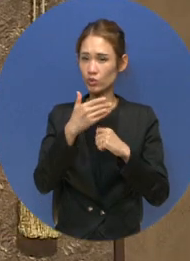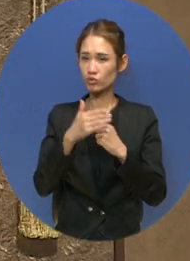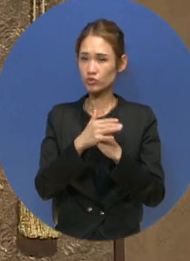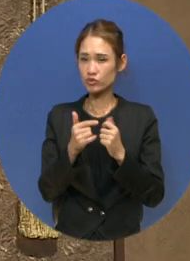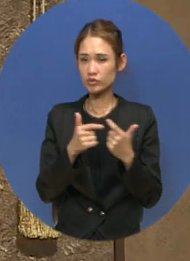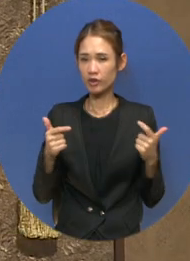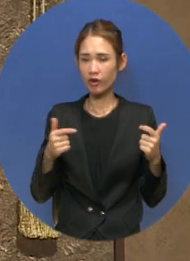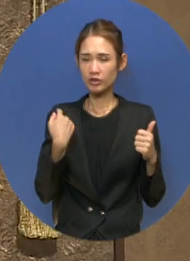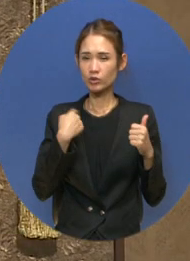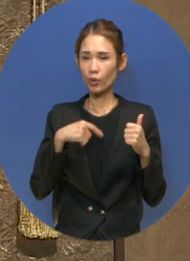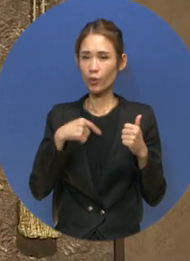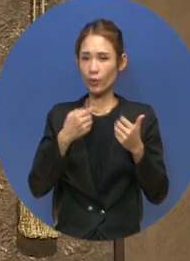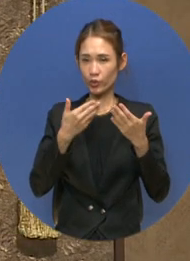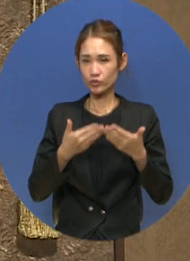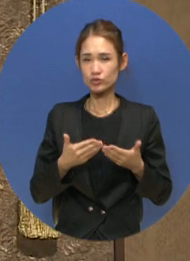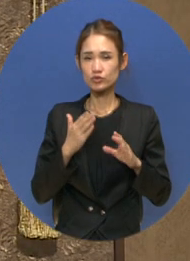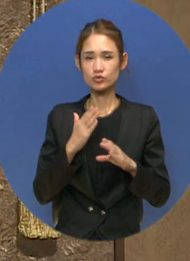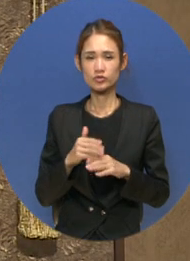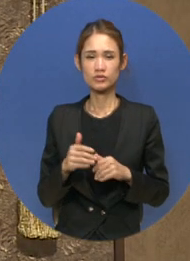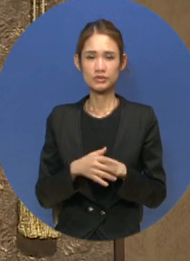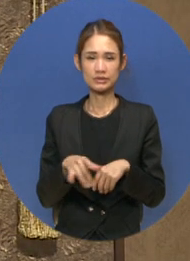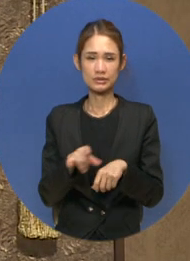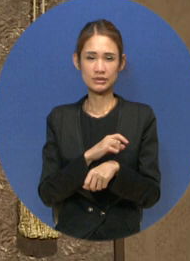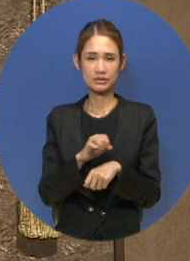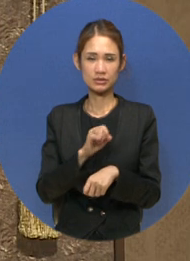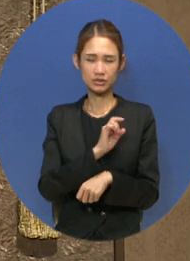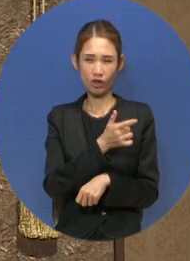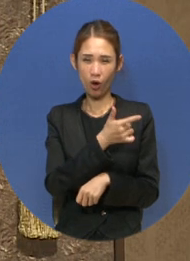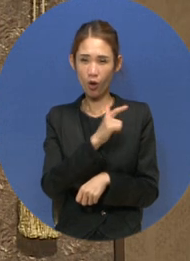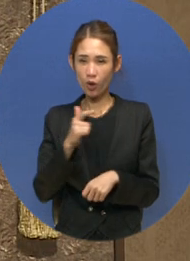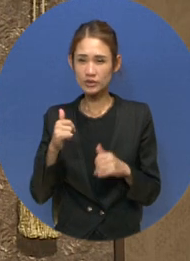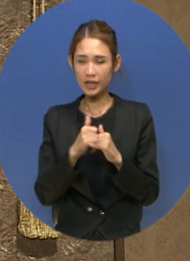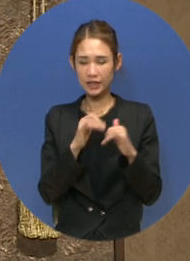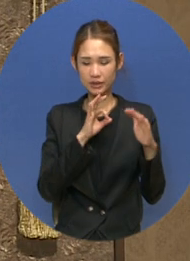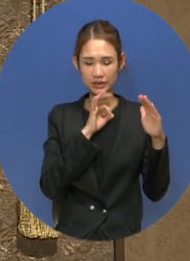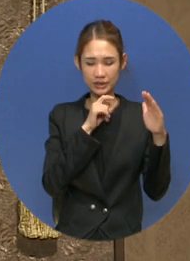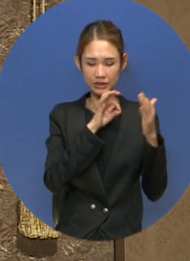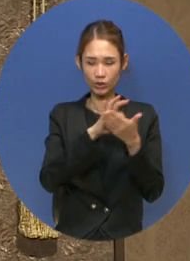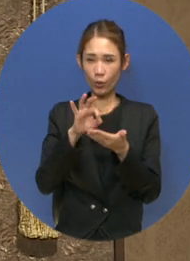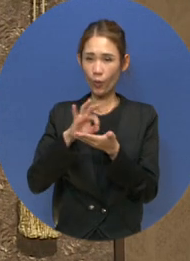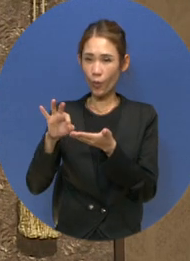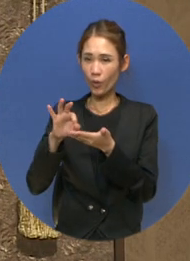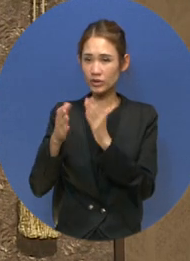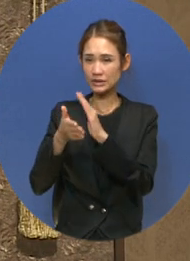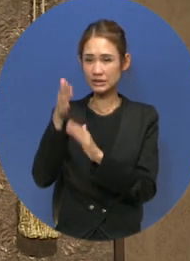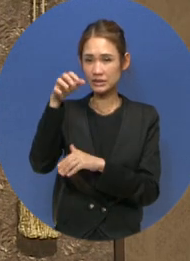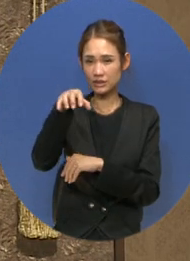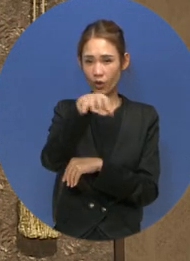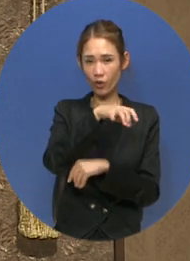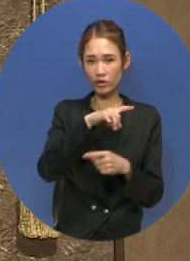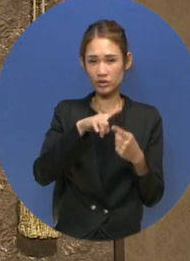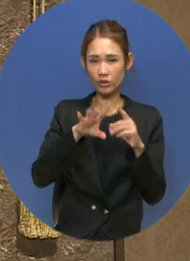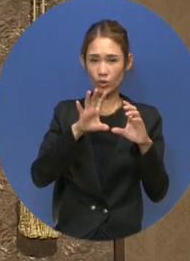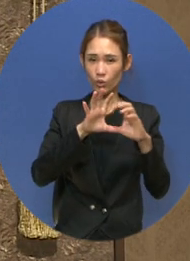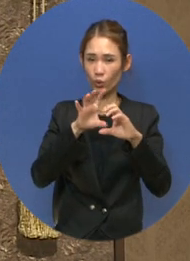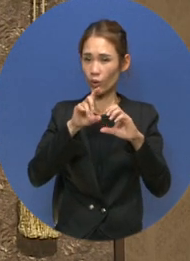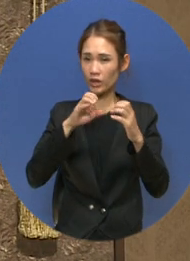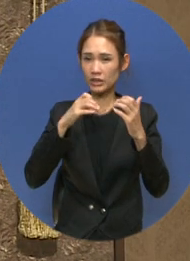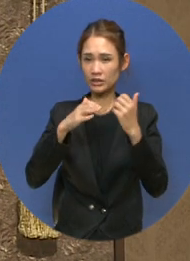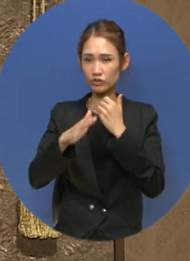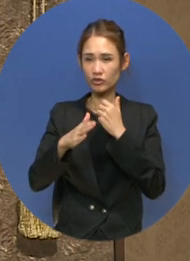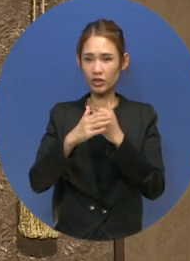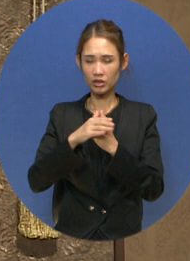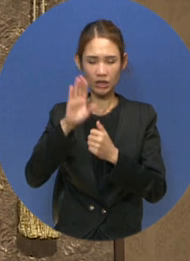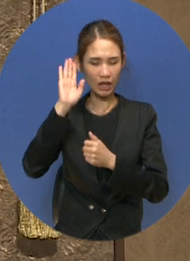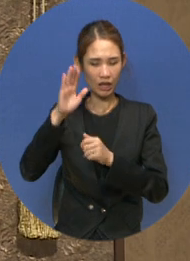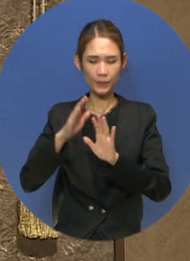가지 교훈 중에 특히 네. 그 여러 사람들이 이용하는 시설들은 이제 앞으로 코로나 이후에도 네. 지향을 해야